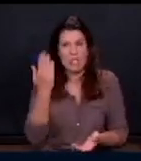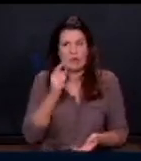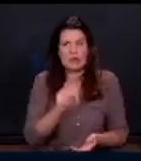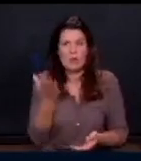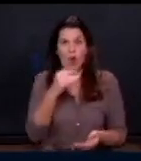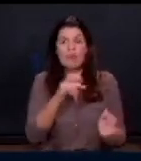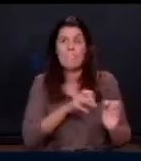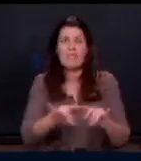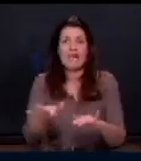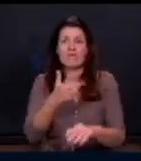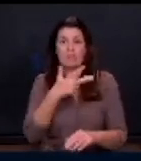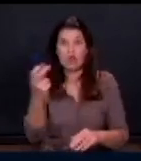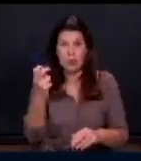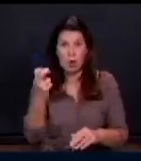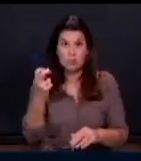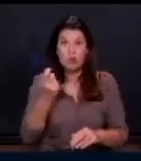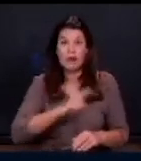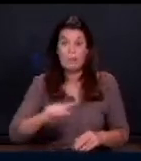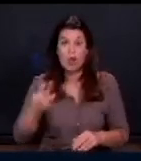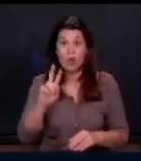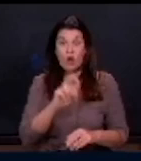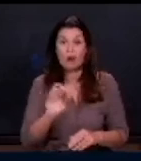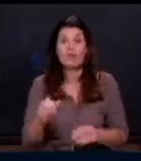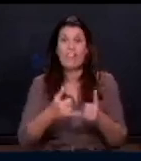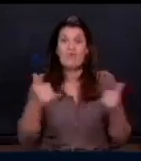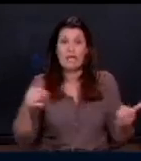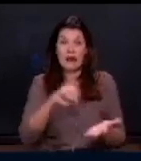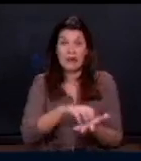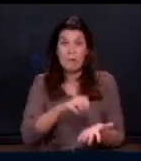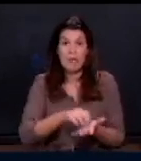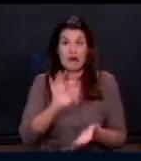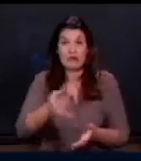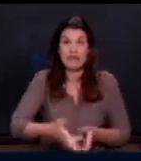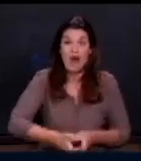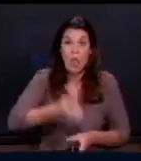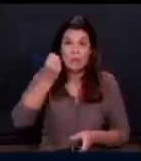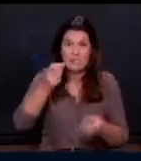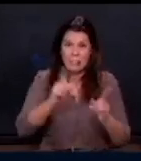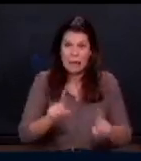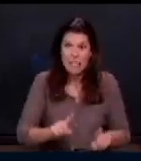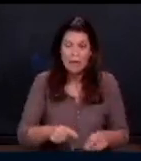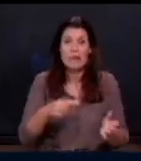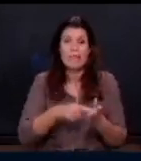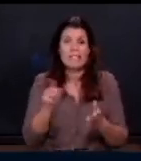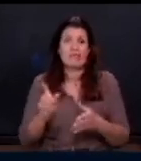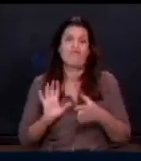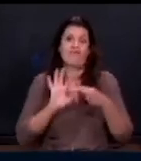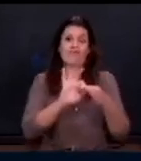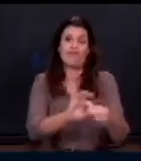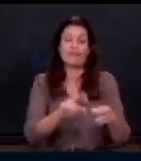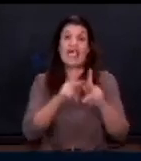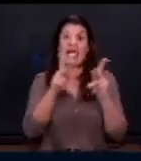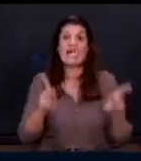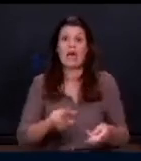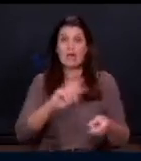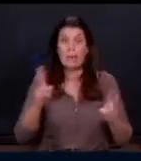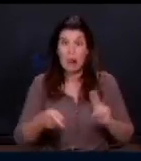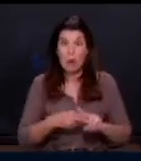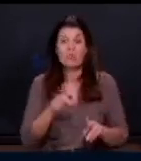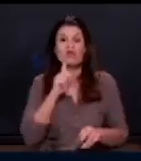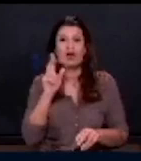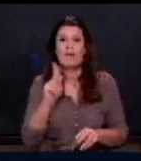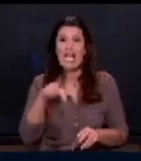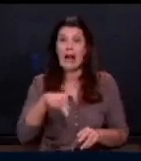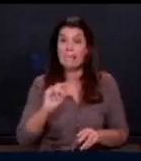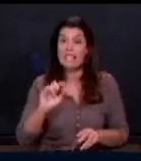כדי לפתח את המאגרים ולהוציא את הגז מן המעמקים. לכן היא חוברת לקרן בינלאומית בשם קרוג'ן קפיטל, והשתיים